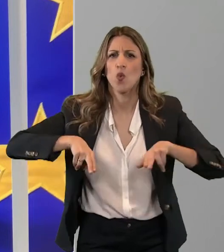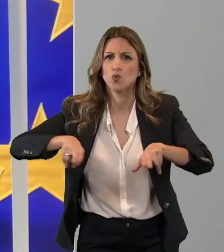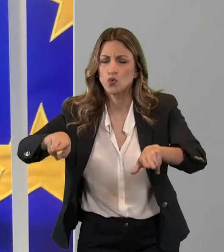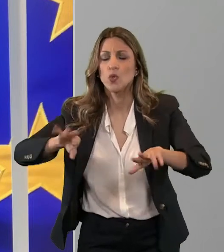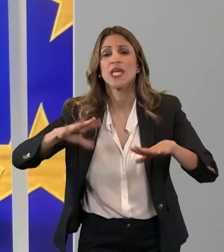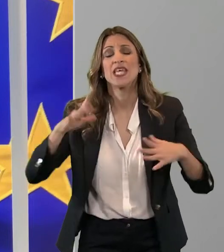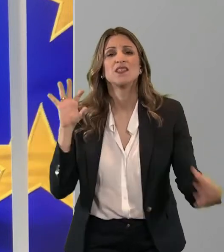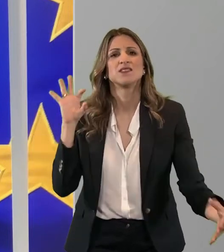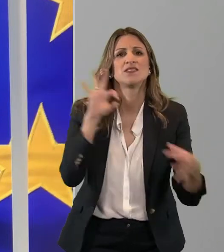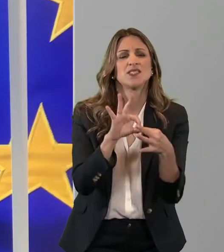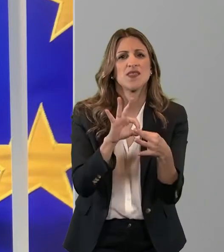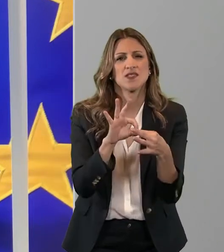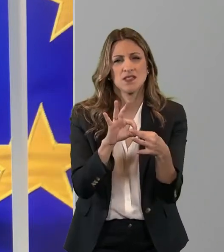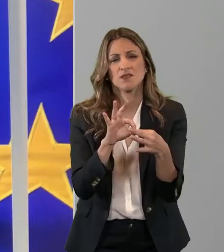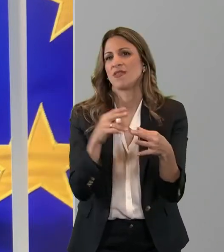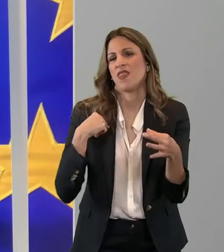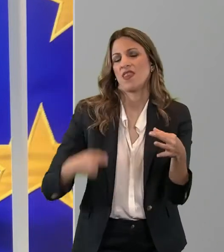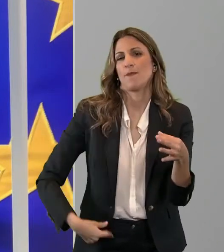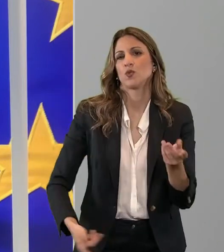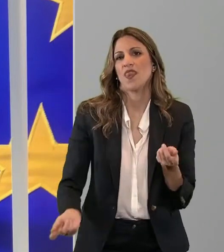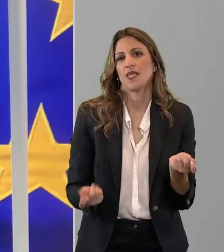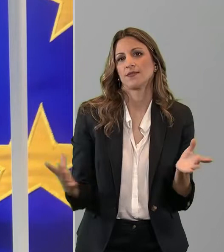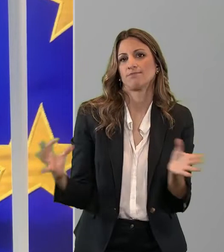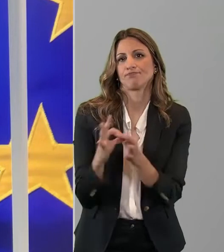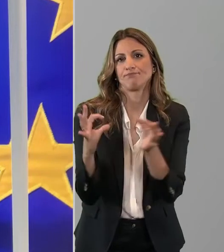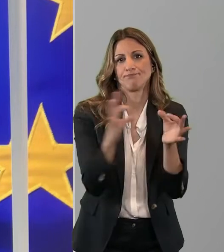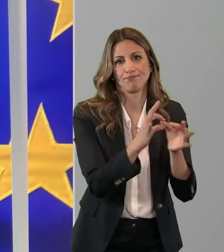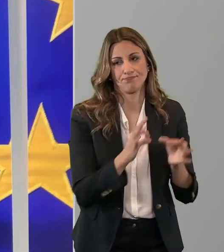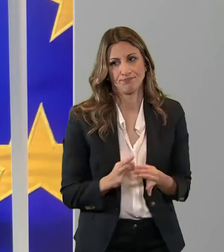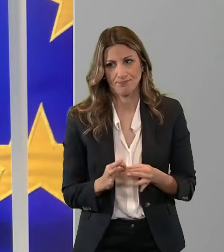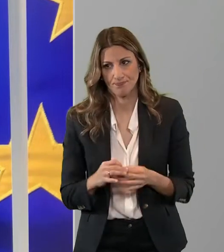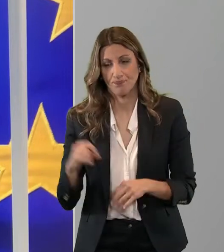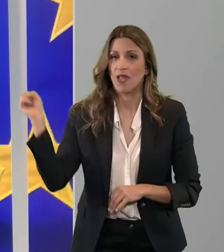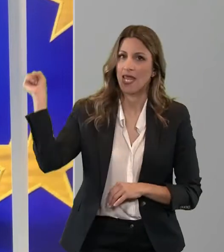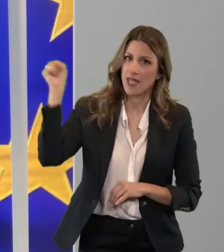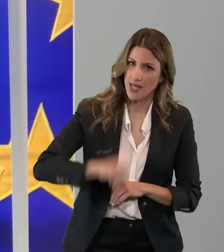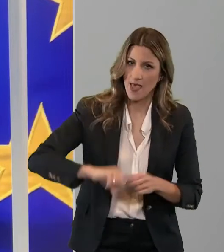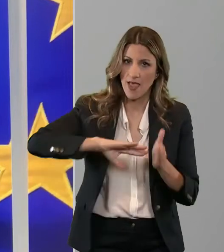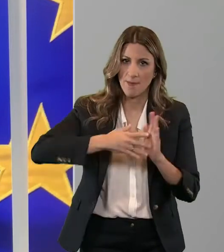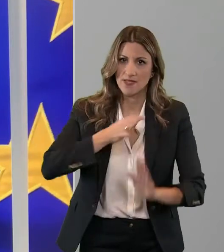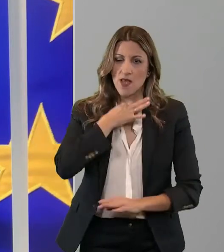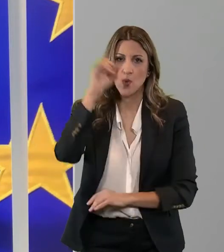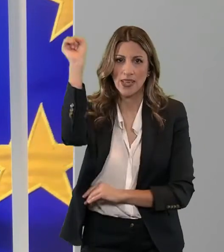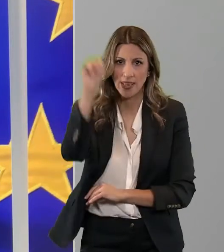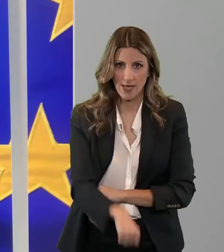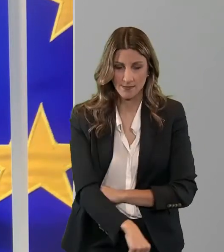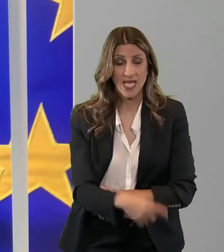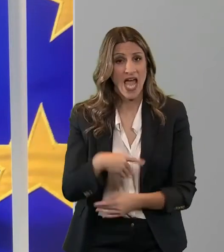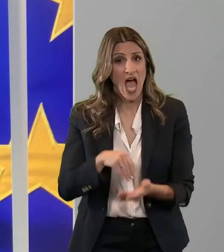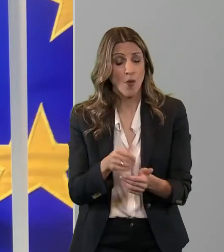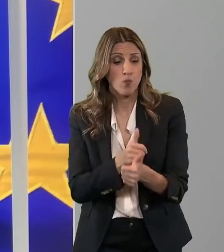των ψηφιακών δημοσίων διοικήσεων. Πέρα από τις υποδομές, βασική προτεραιότητα του